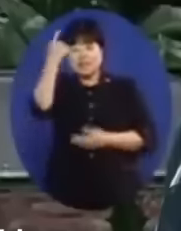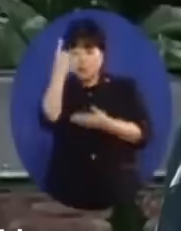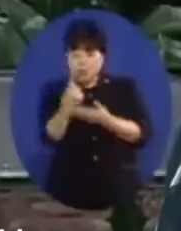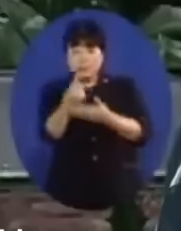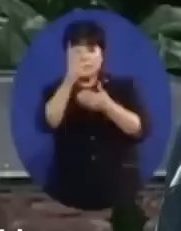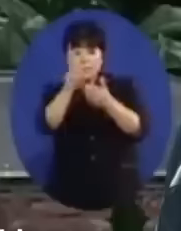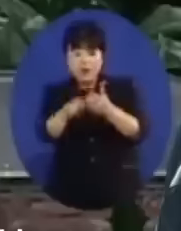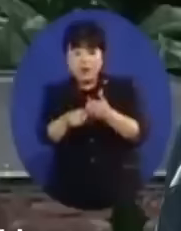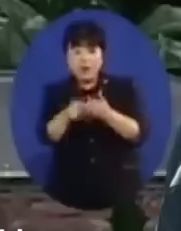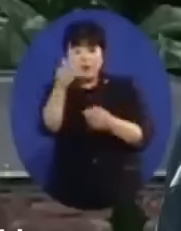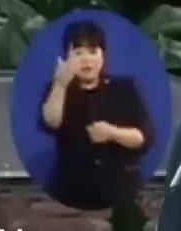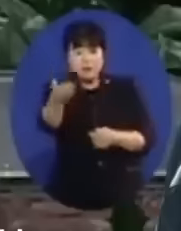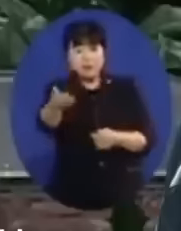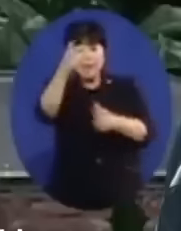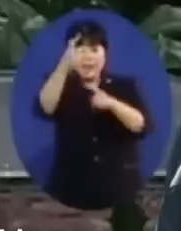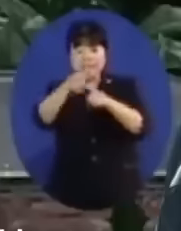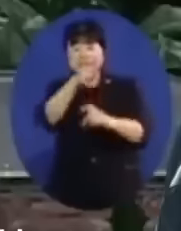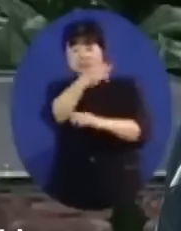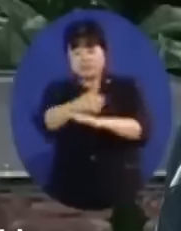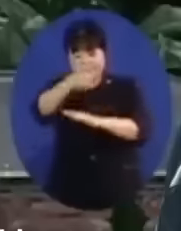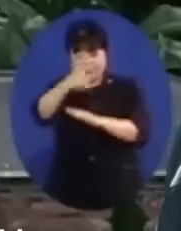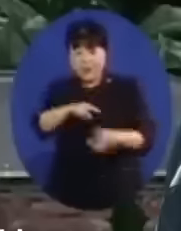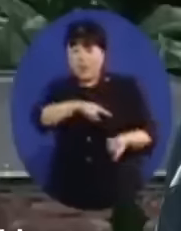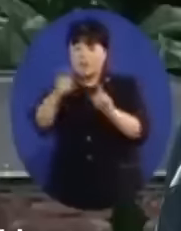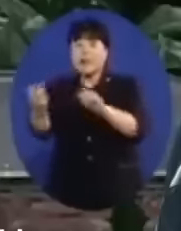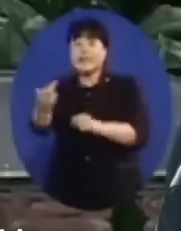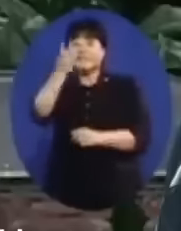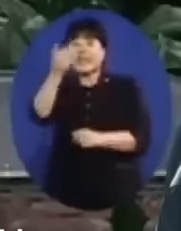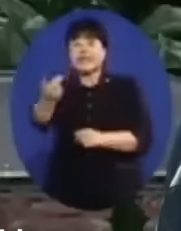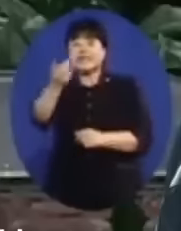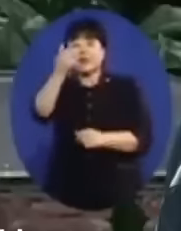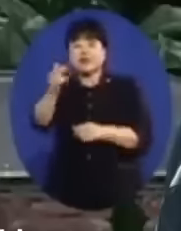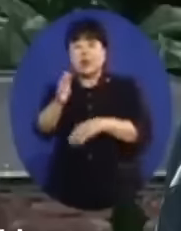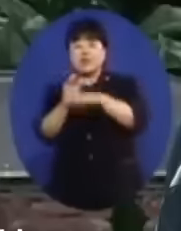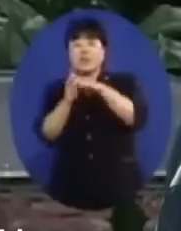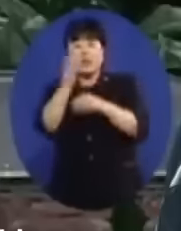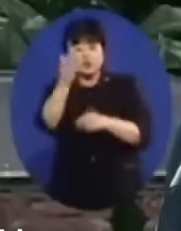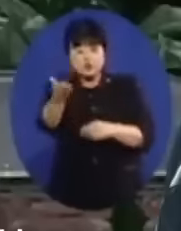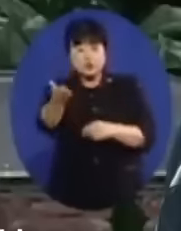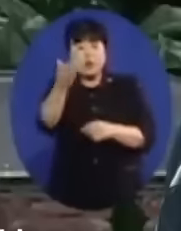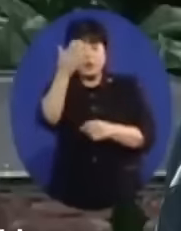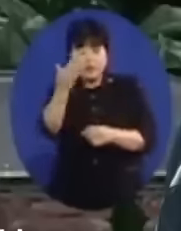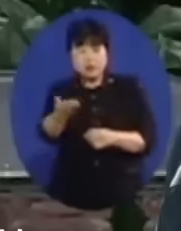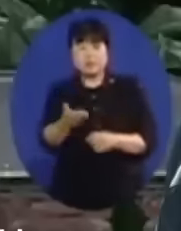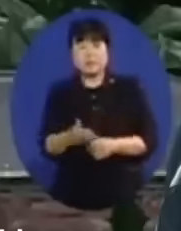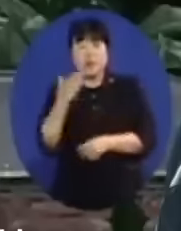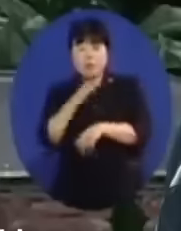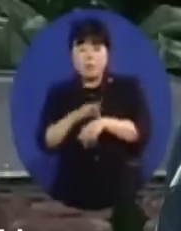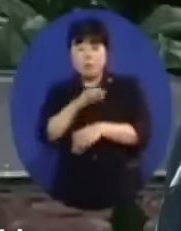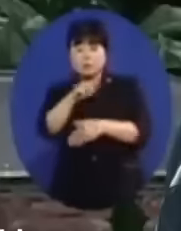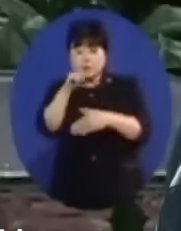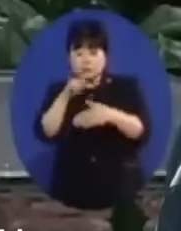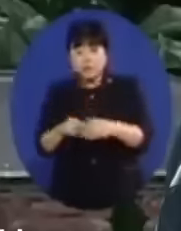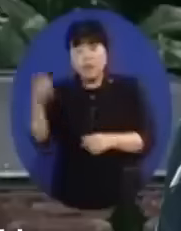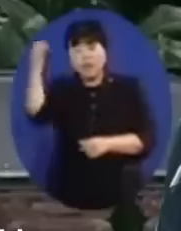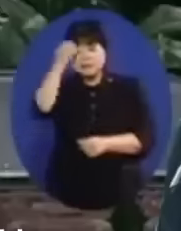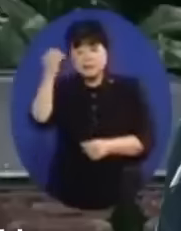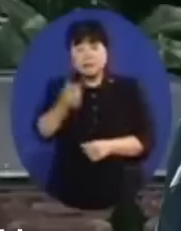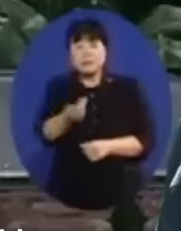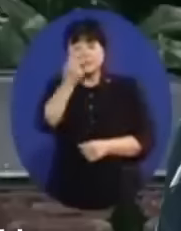오셔서 여러분에게 예수 그리스도의 부활의 생명으로 채워주심으로 여러분 육체 속에